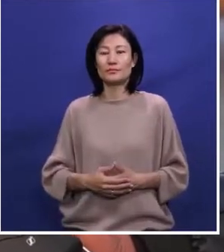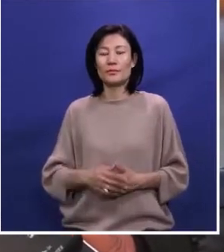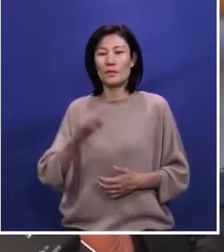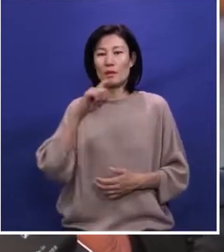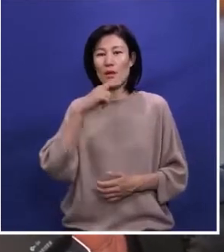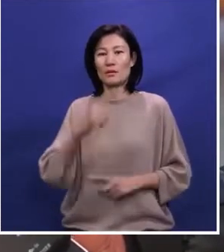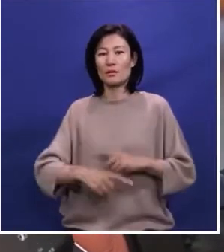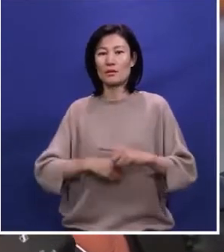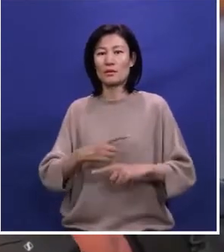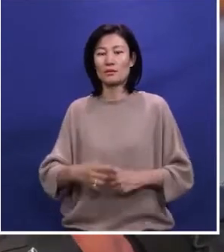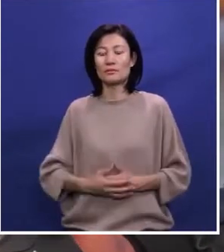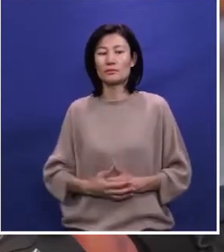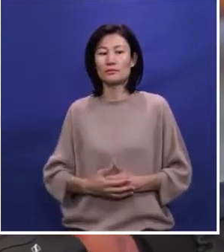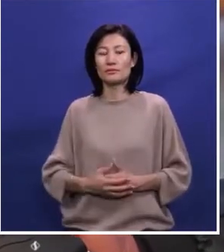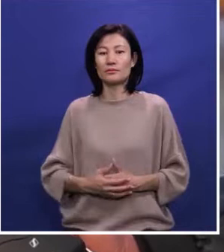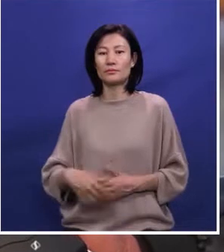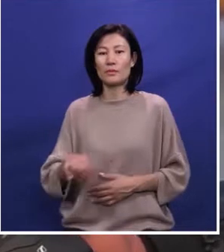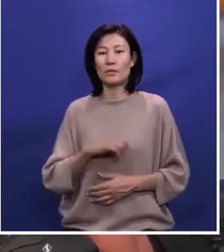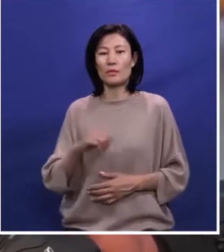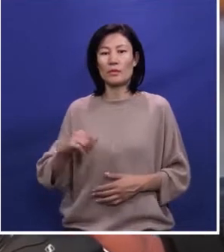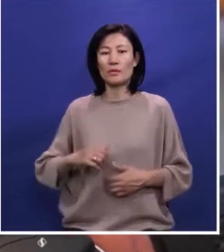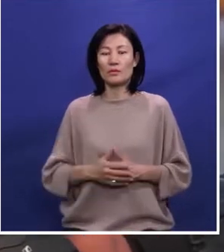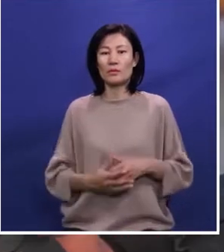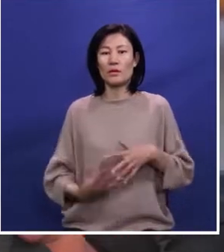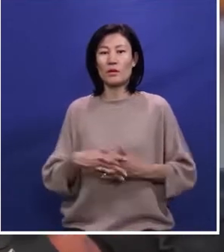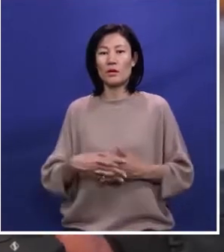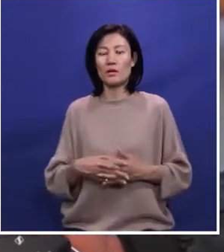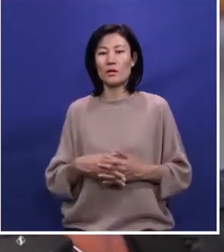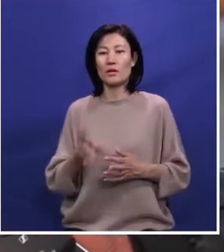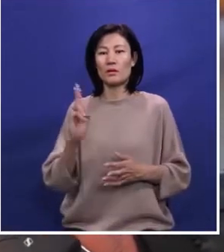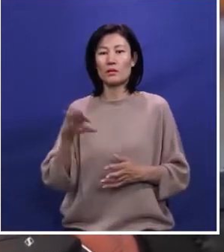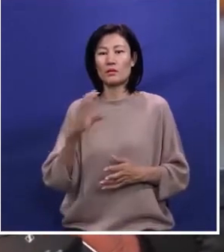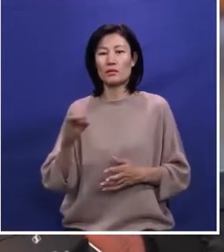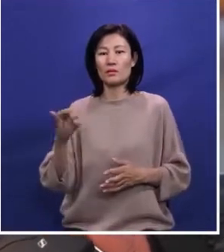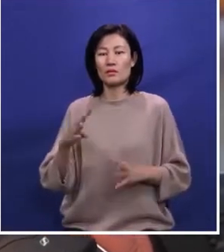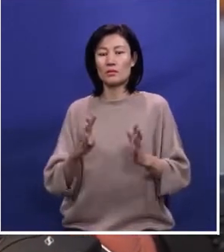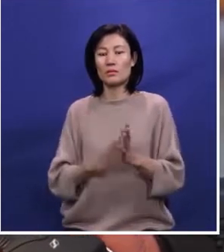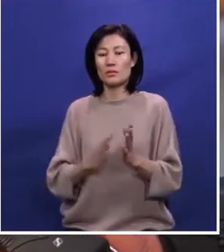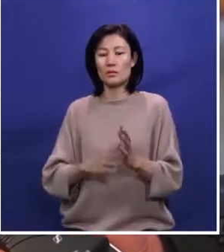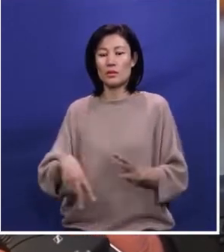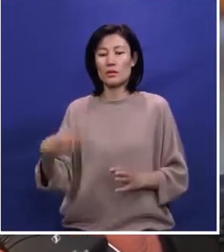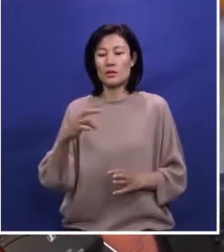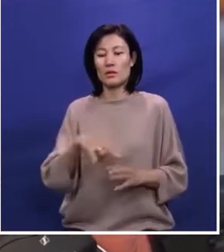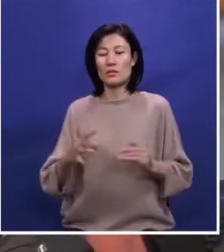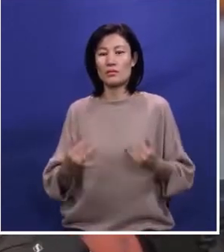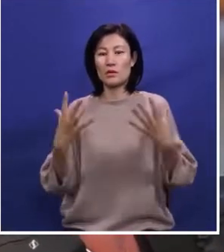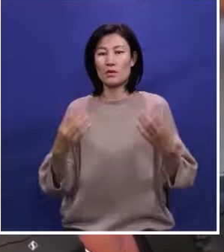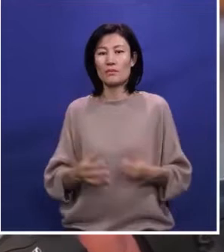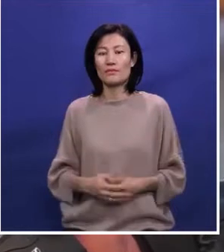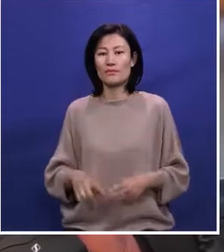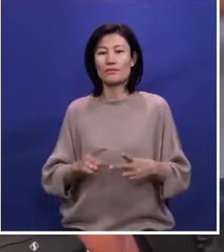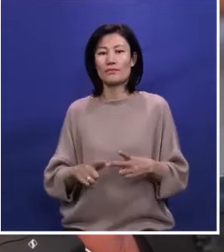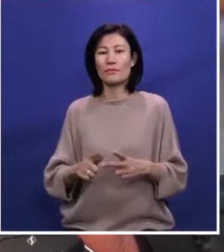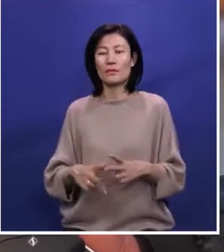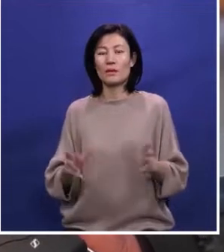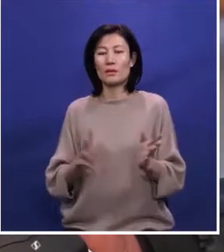айта кететін болсақ, өзіміздің ауданның кіріс көзі 4,2 миллиард теңге. Бүгінгі таңда 2,8